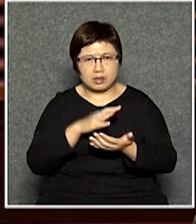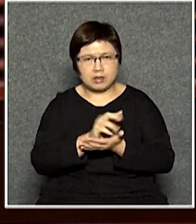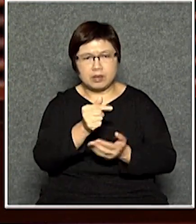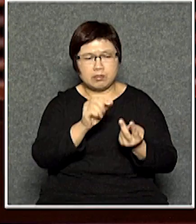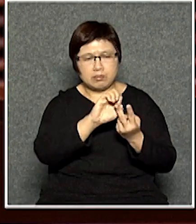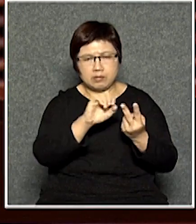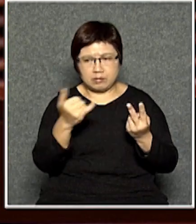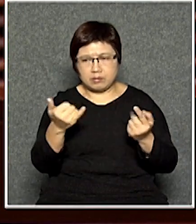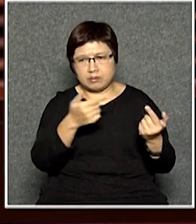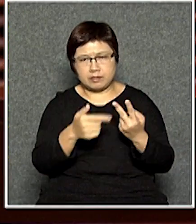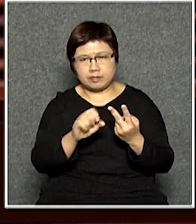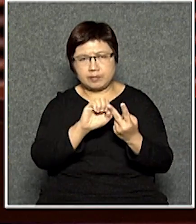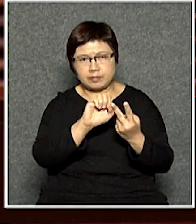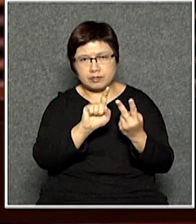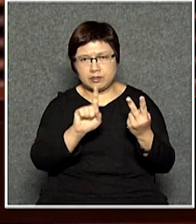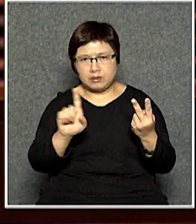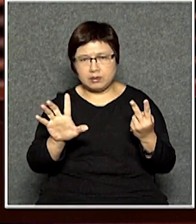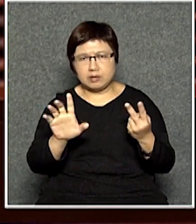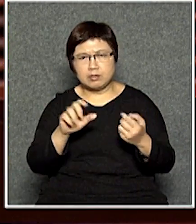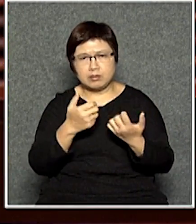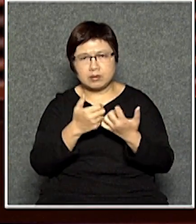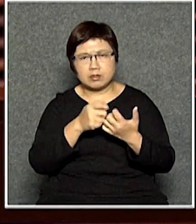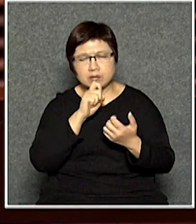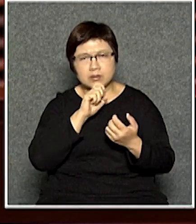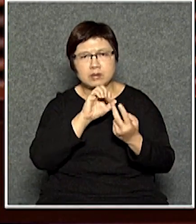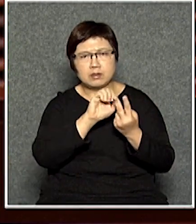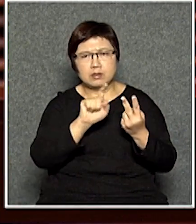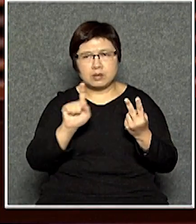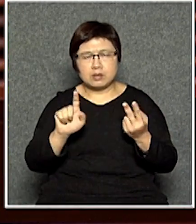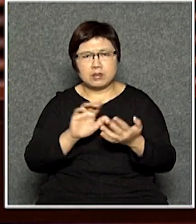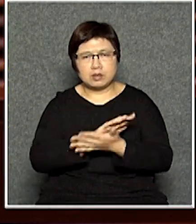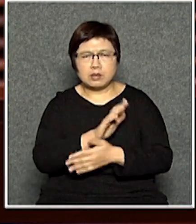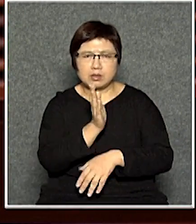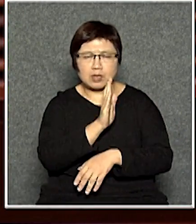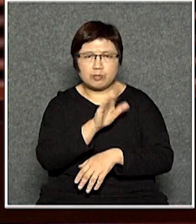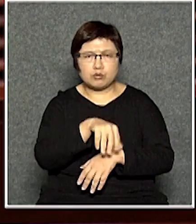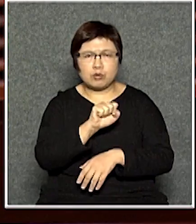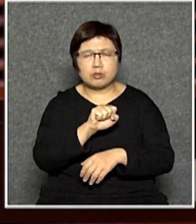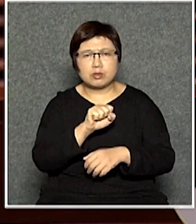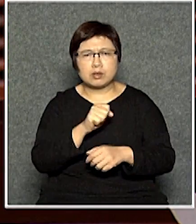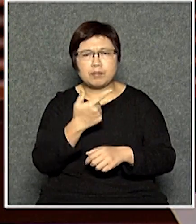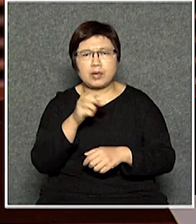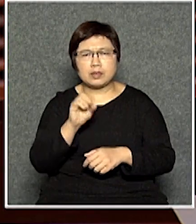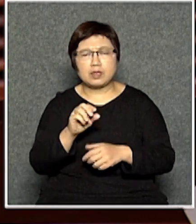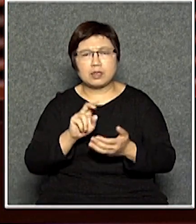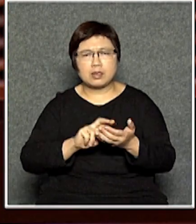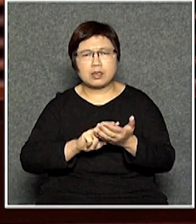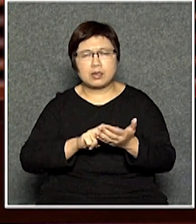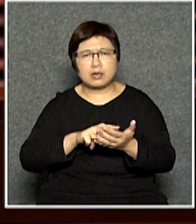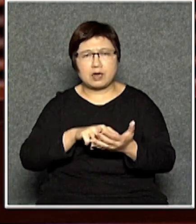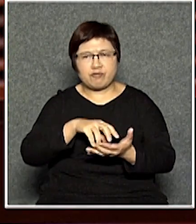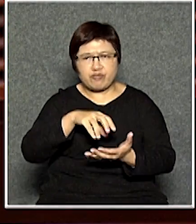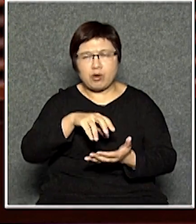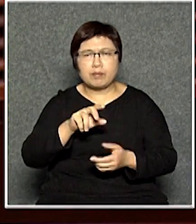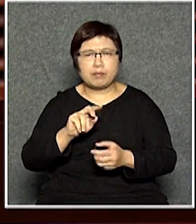到2015年的數字，只有2011年我們是差不多用足8億立方米的配額，其